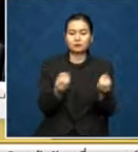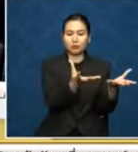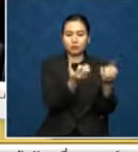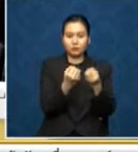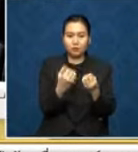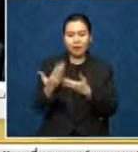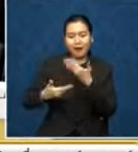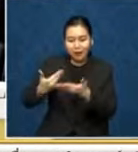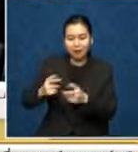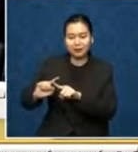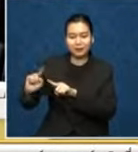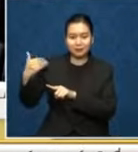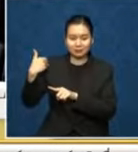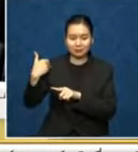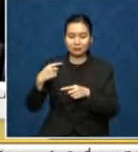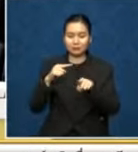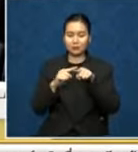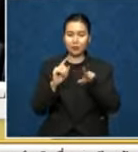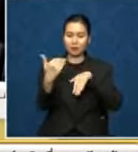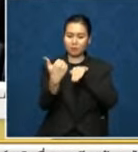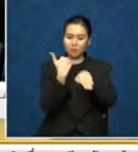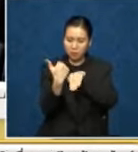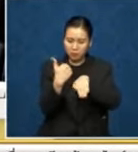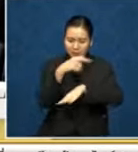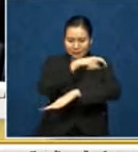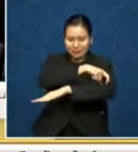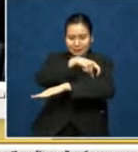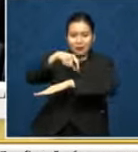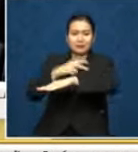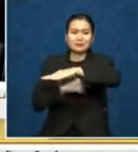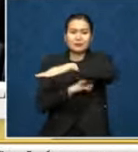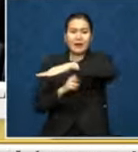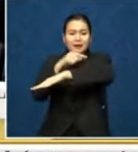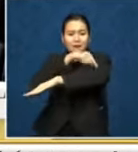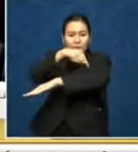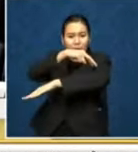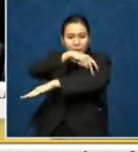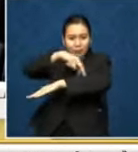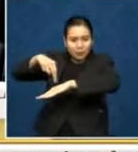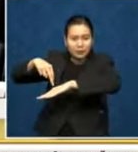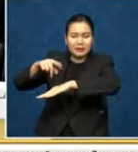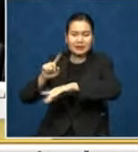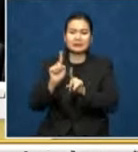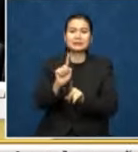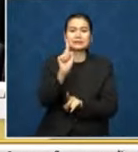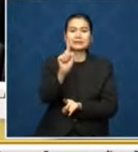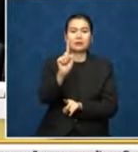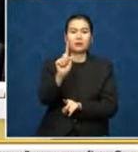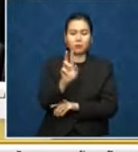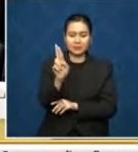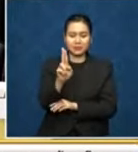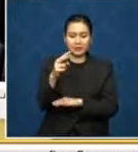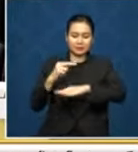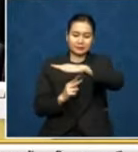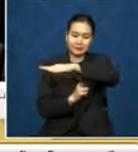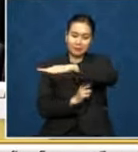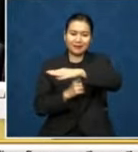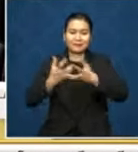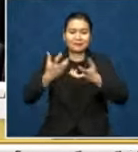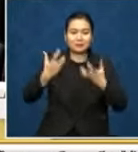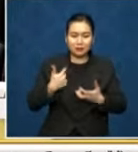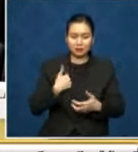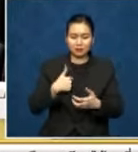แต่ถนนนะครับบริเวณนี้นะครับมีจุดข้ามเพียงจุดเดียวเท่านั้นเองนะครับส่งผลให้สะพานถูกใช้งานอย่างหนักจนต้องมีการ